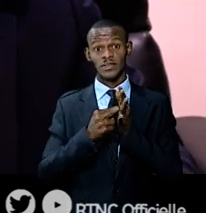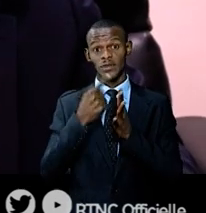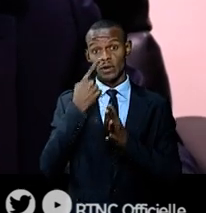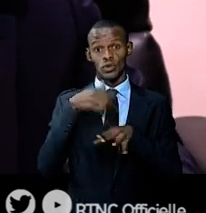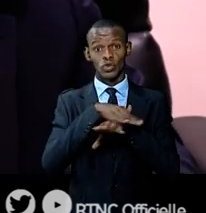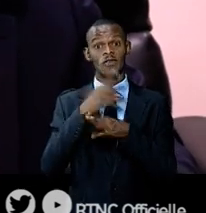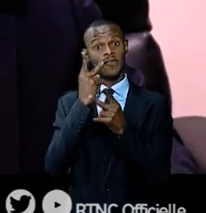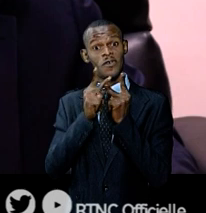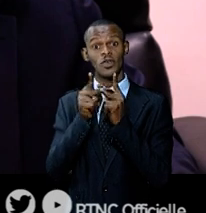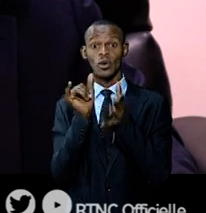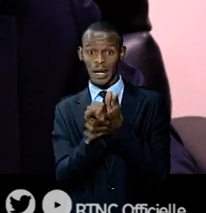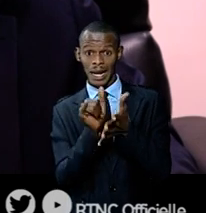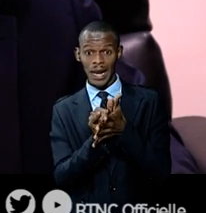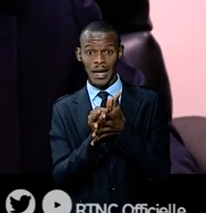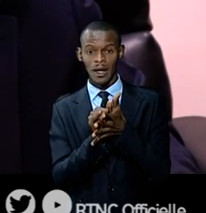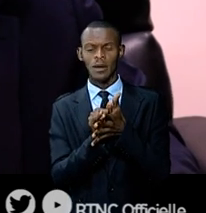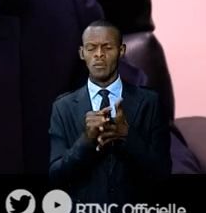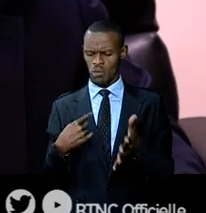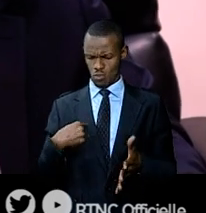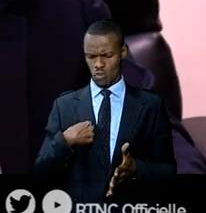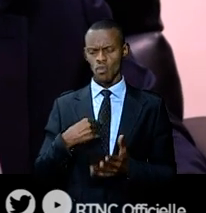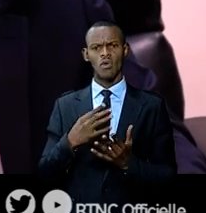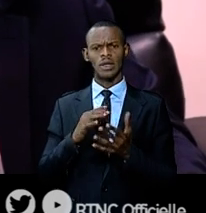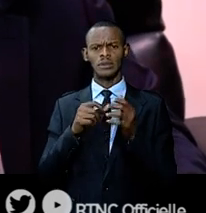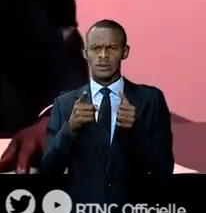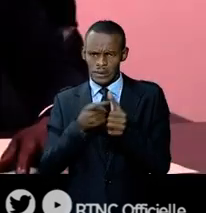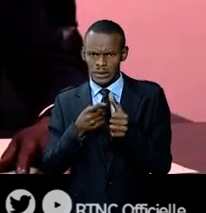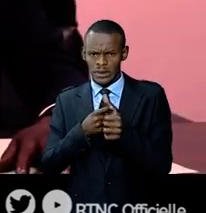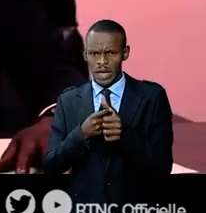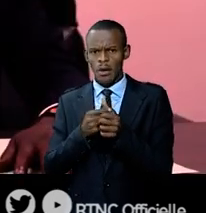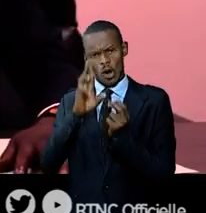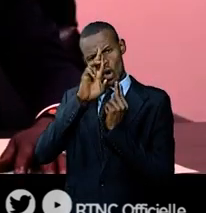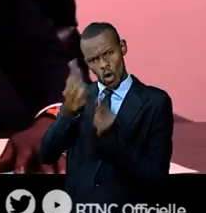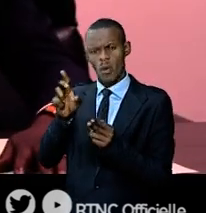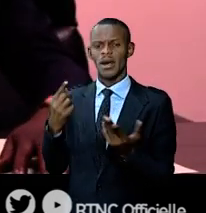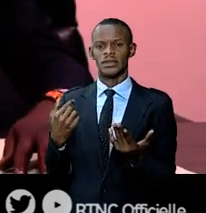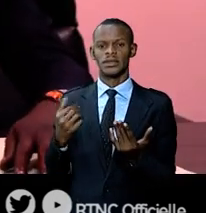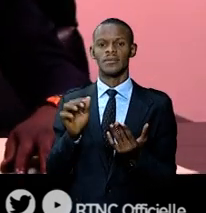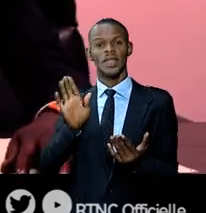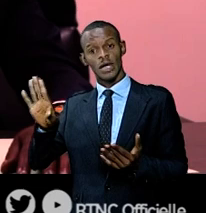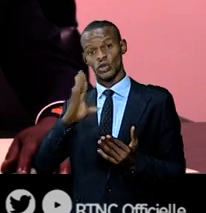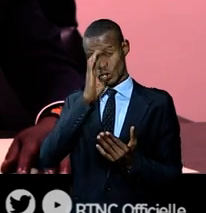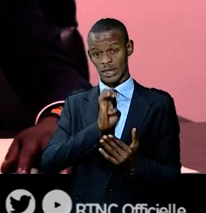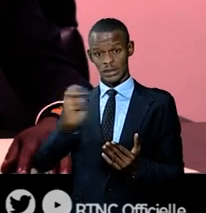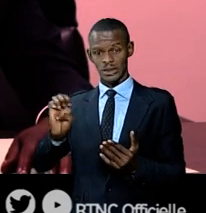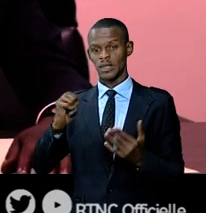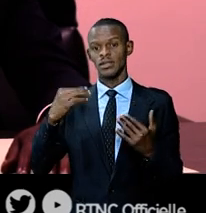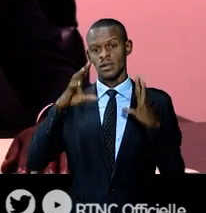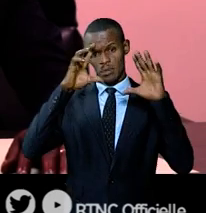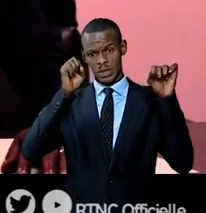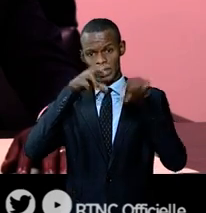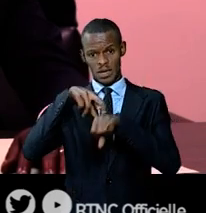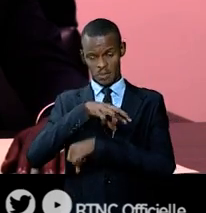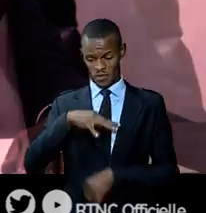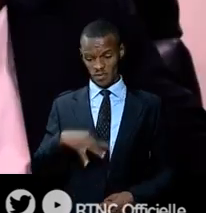du capital humain que je rends un vibrant hommage mérité à son excellence, Félix-Antoine Tshisekedi, président de la République